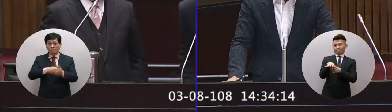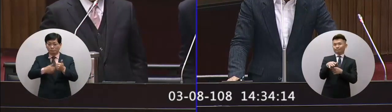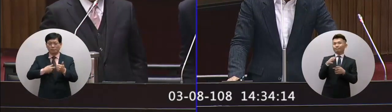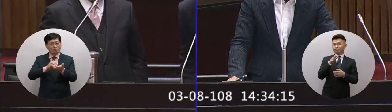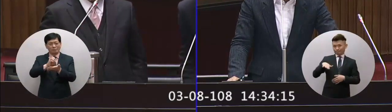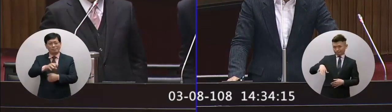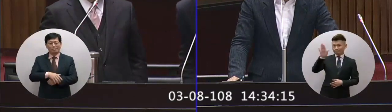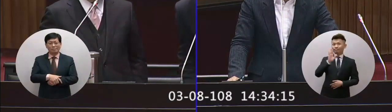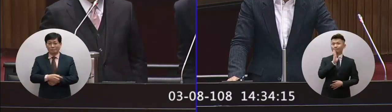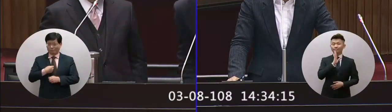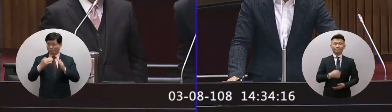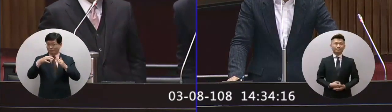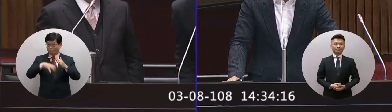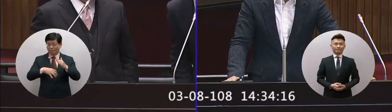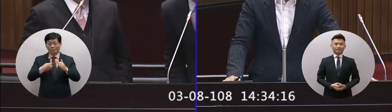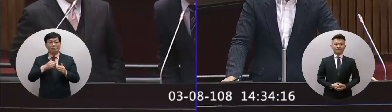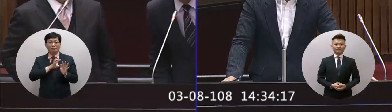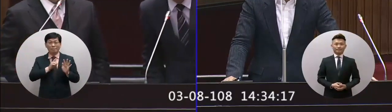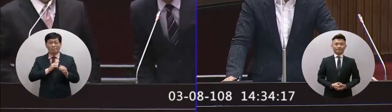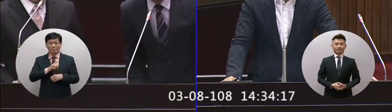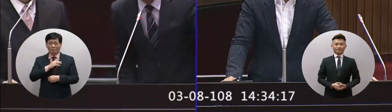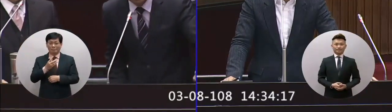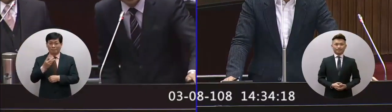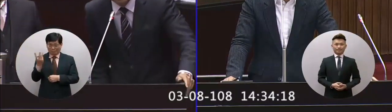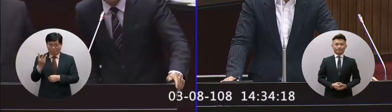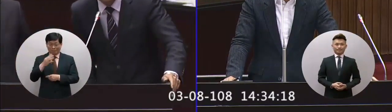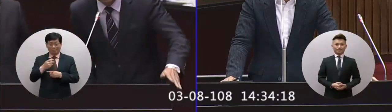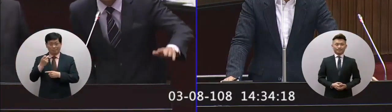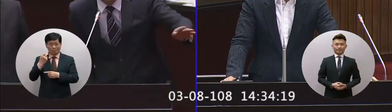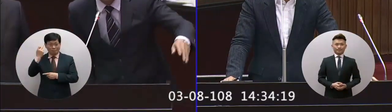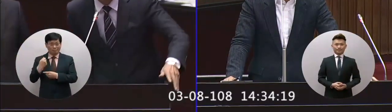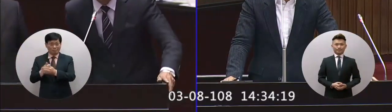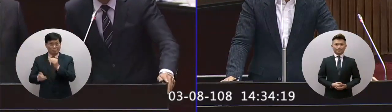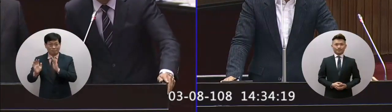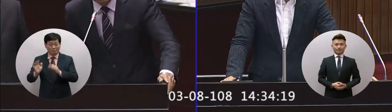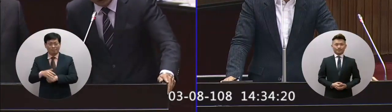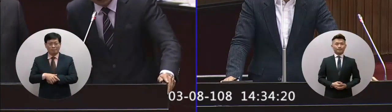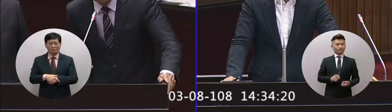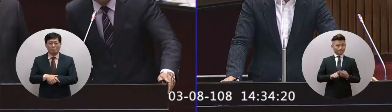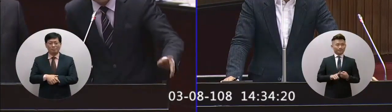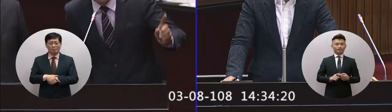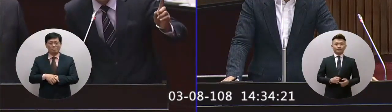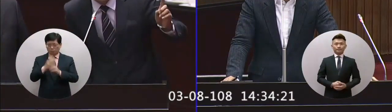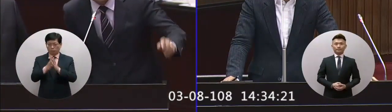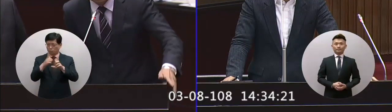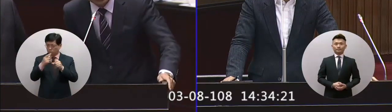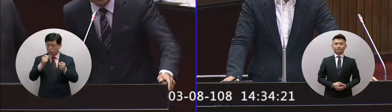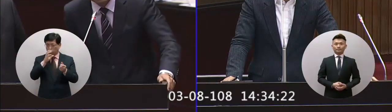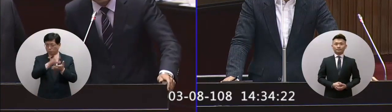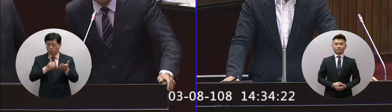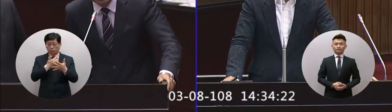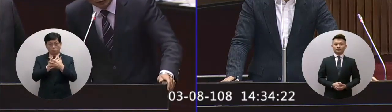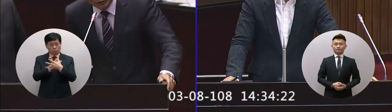員佛哥那個我家的孫子我三個孫子他們子女他們都有拿到